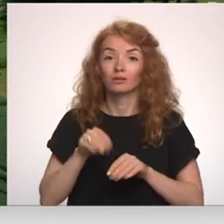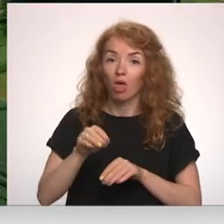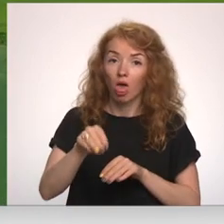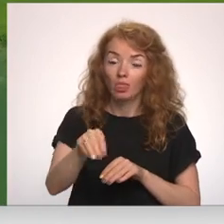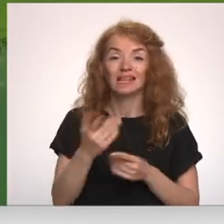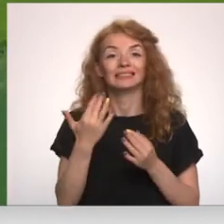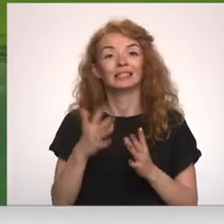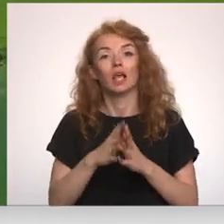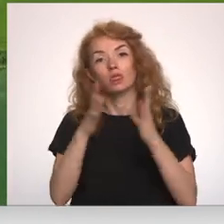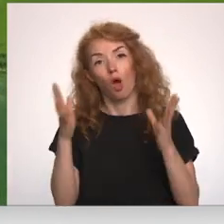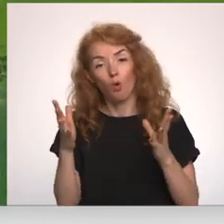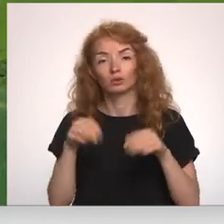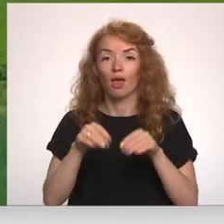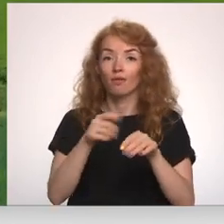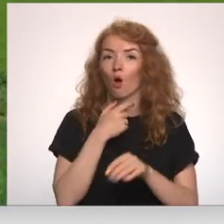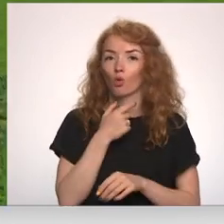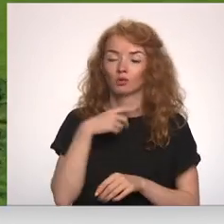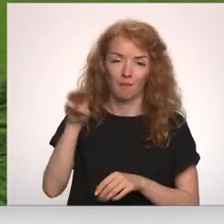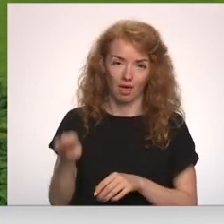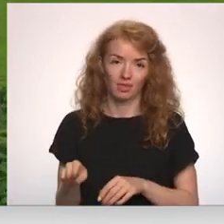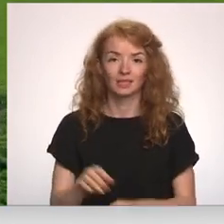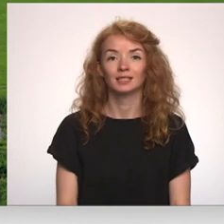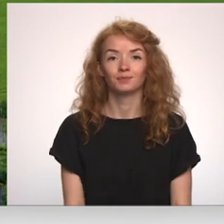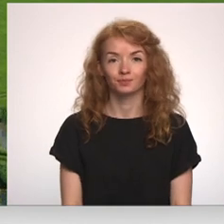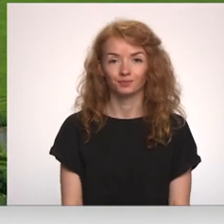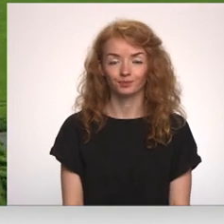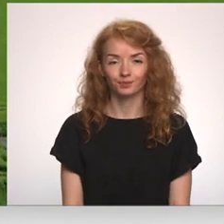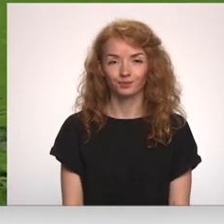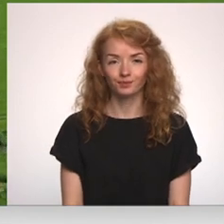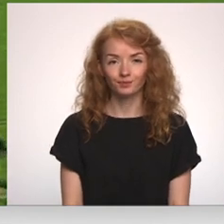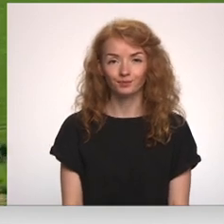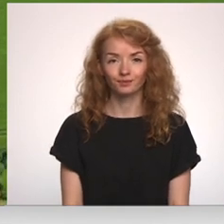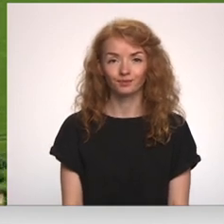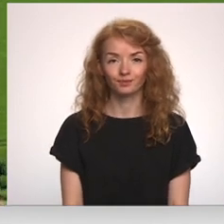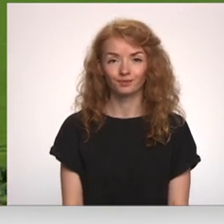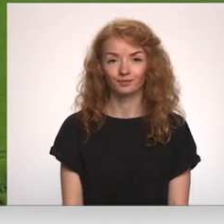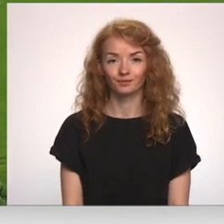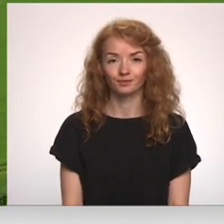daudz sēt augustā. Dāvids Frenerfelds, Ivans Milovs, Latvijas televīzija.